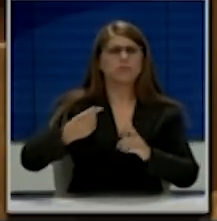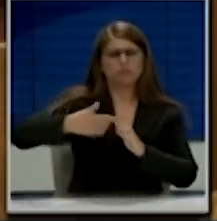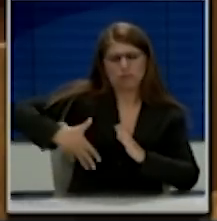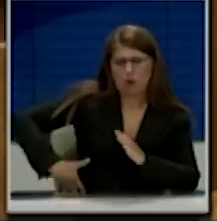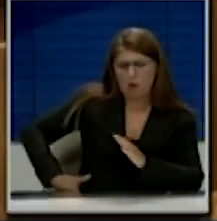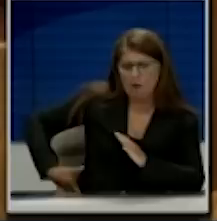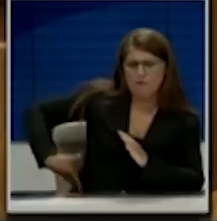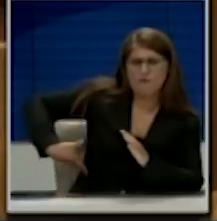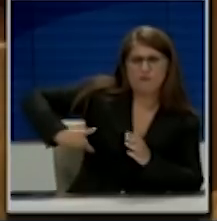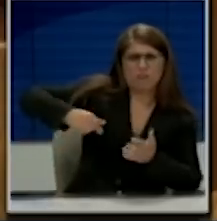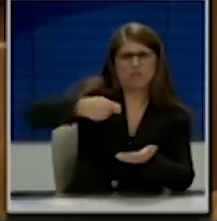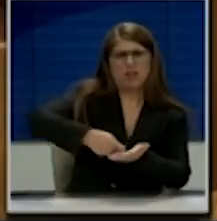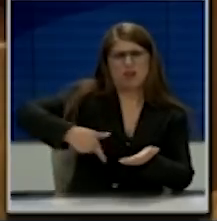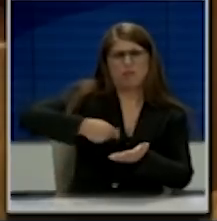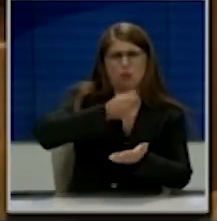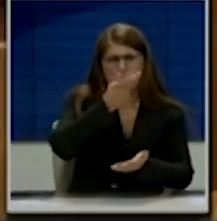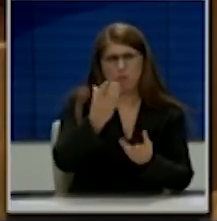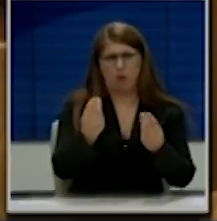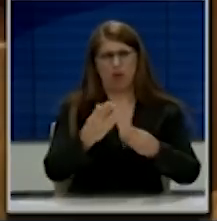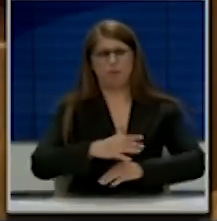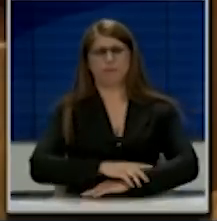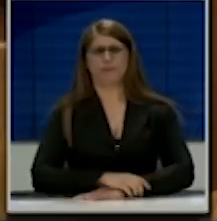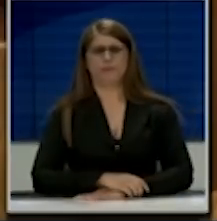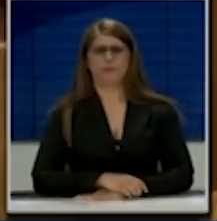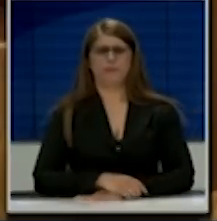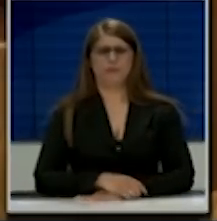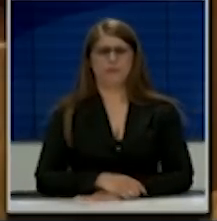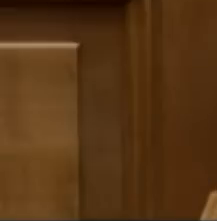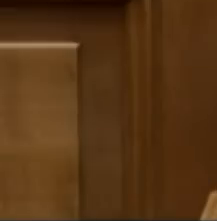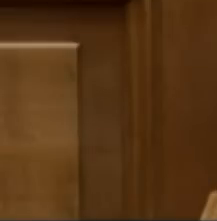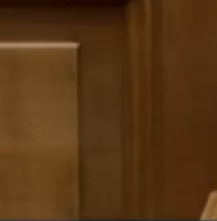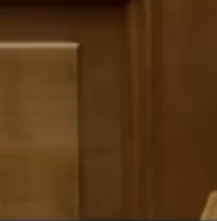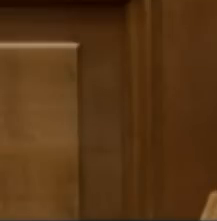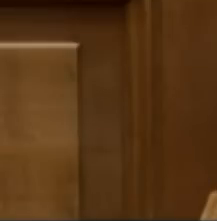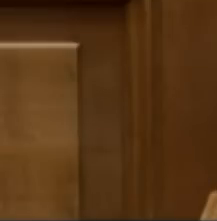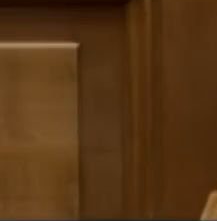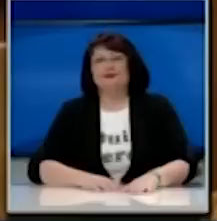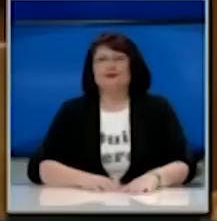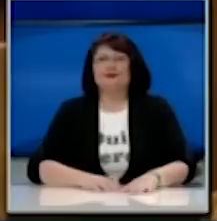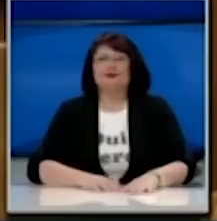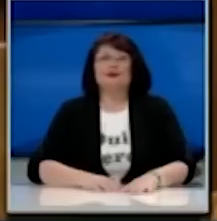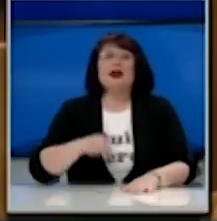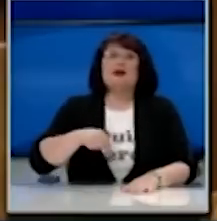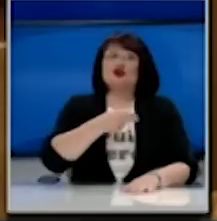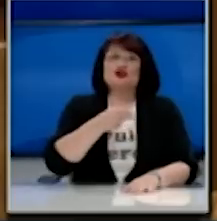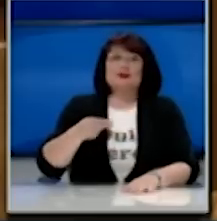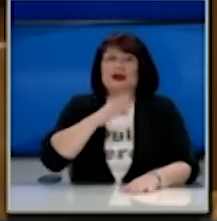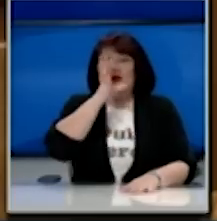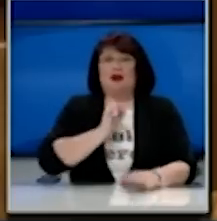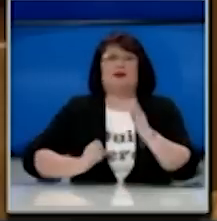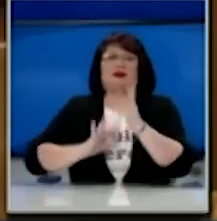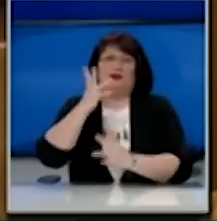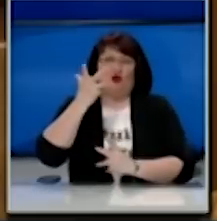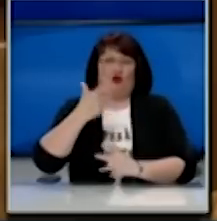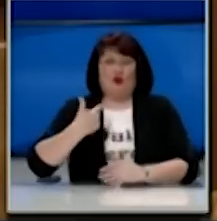βαθιά το χέρι στην τσέπη του. Αυτή είναι η πραγματική πρόοδος η προοπτική, οι αγώνες